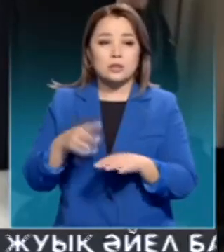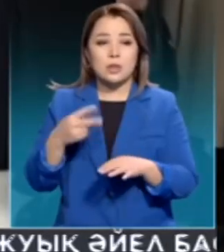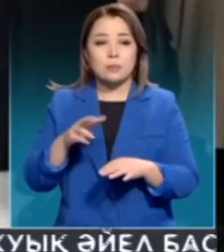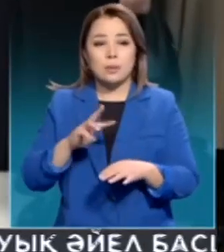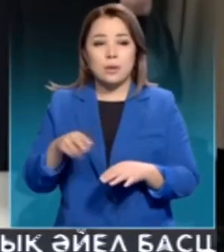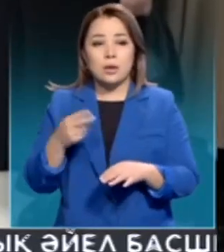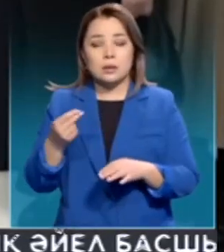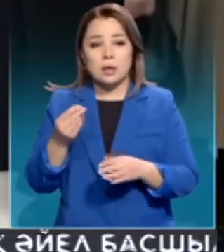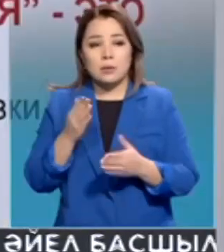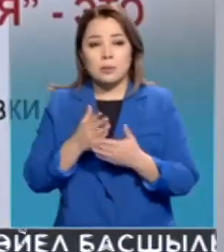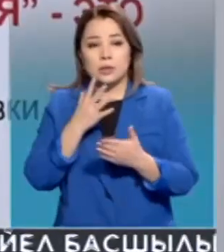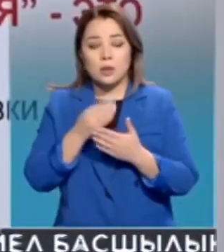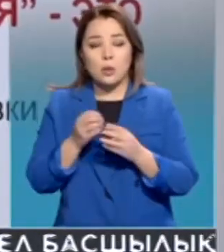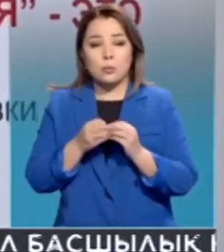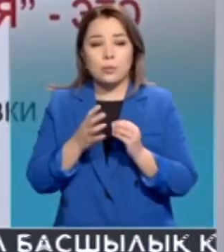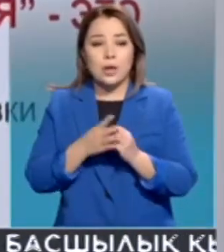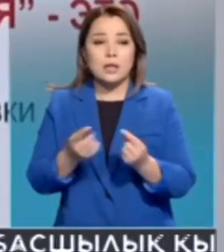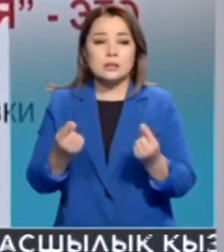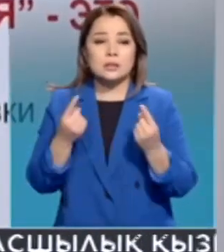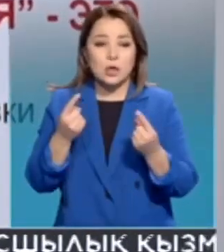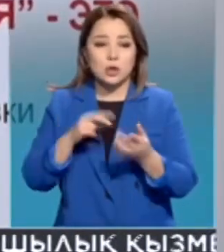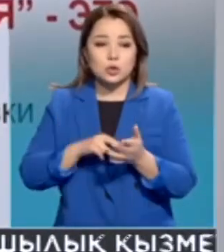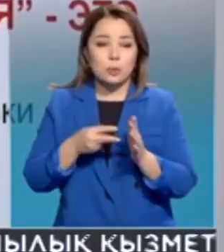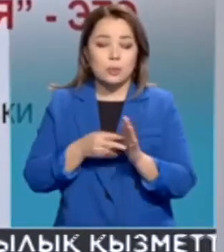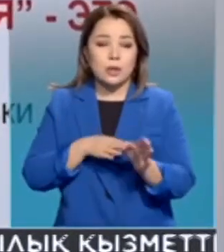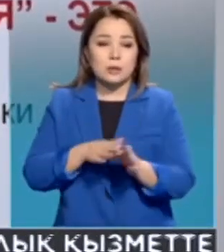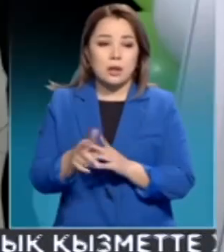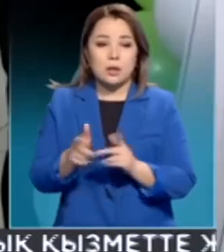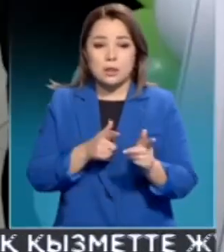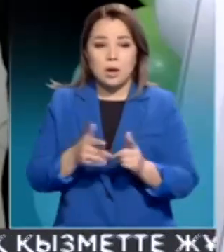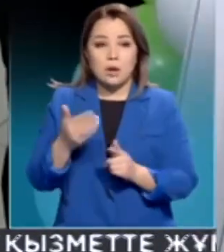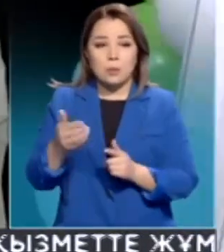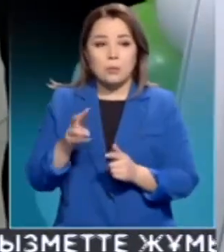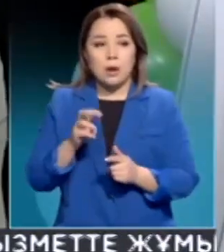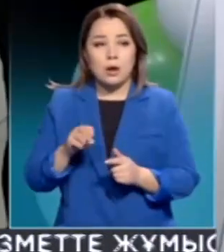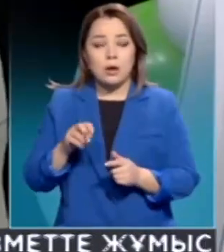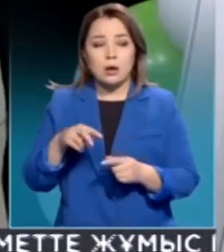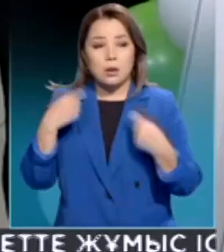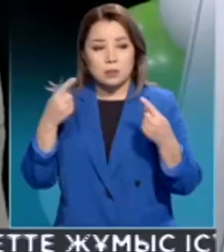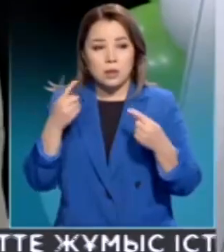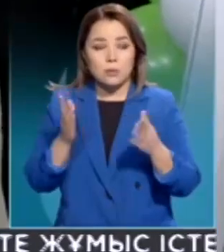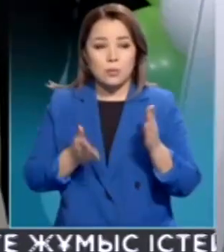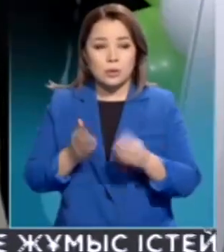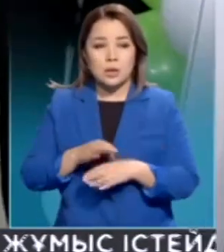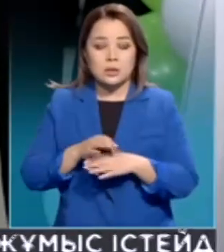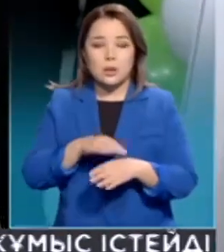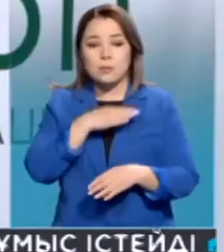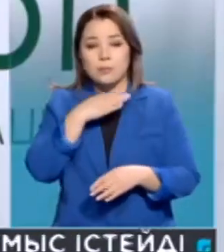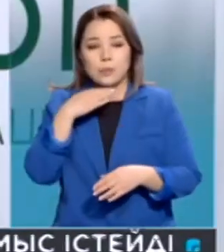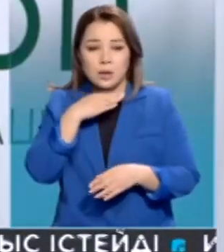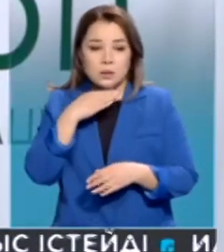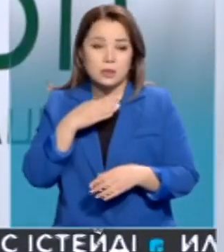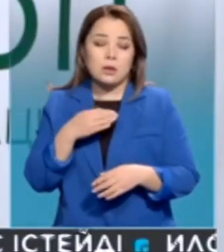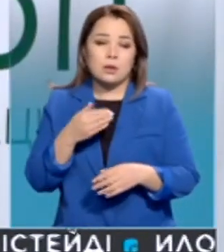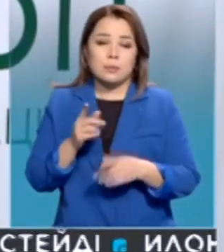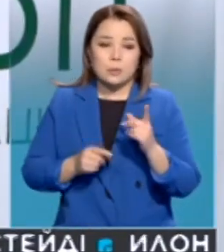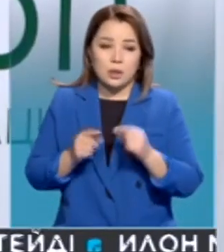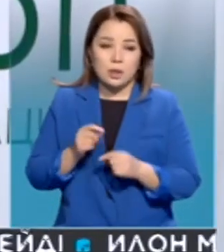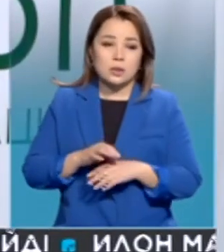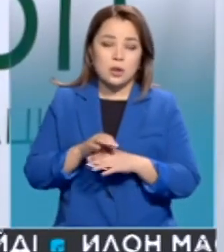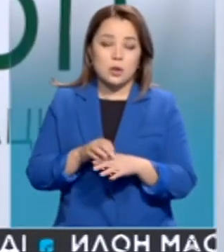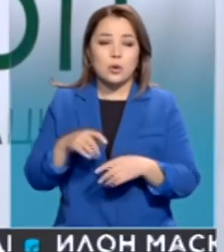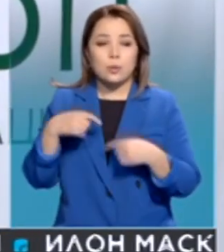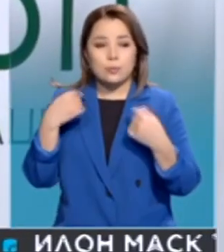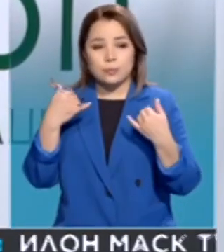миллиард теңгенің 15 ірі инвестициялық жобасы іске асырылған. Оның қатарында мал бордақылау алаңдарын құру, ет сүт өңдеу кешендері, тауарлы сүт